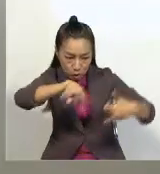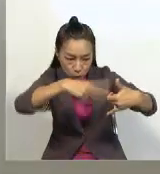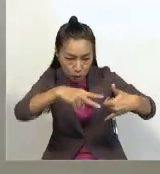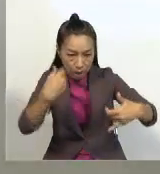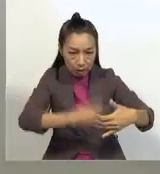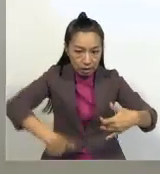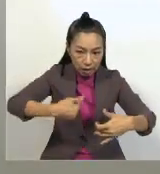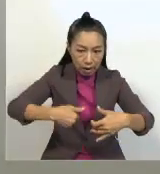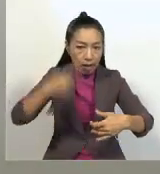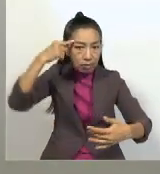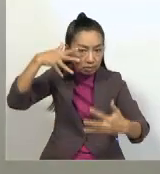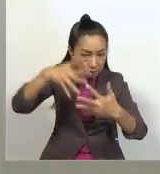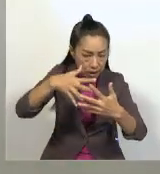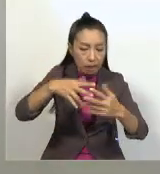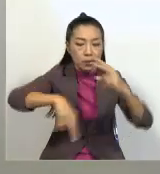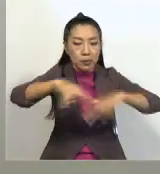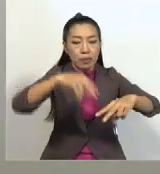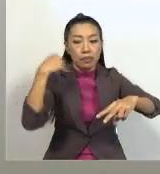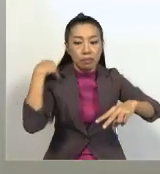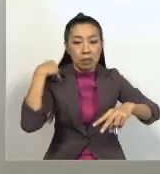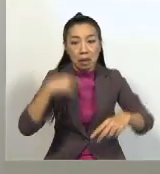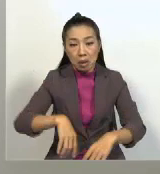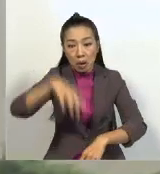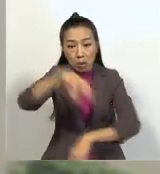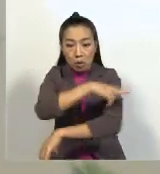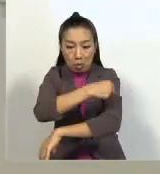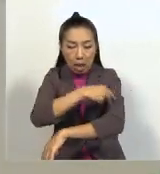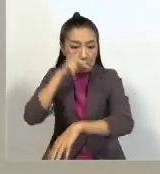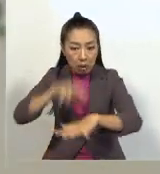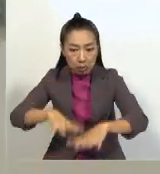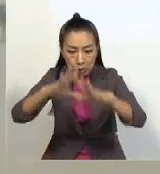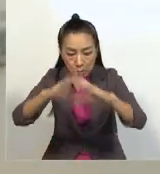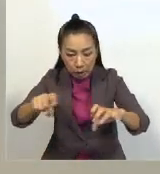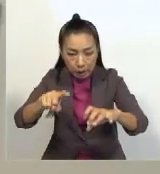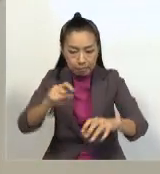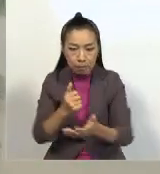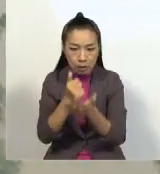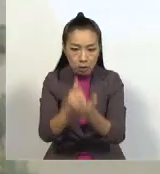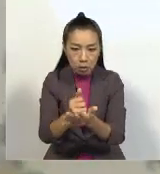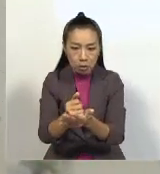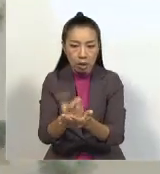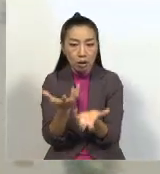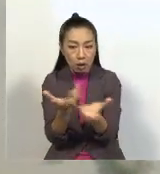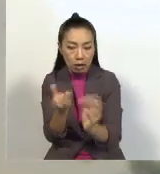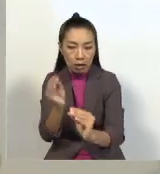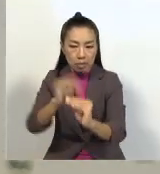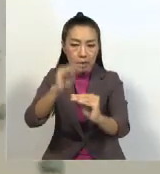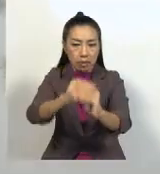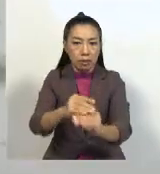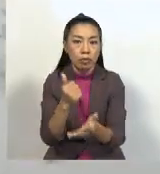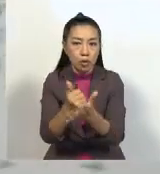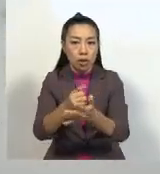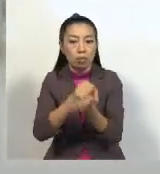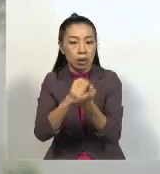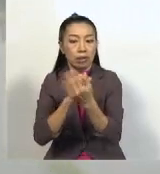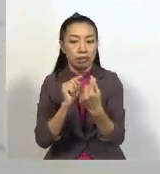าพจิตใจรวมทั้งการซ่อมแซมสถานพยาบาลที่เสียหายและเสริมอุปกรณ์เพื่อให้การบริการไม่หยุดชะงักครับ